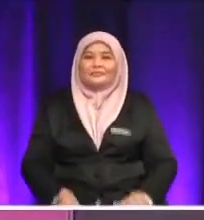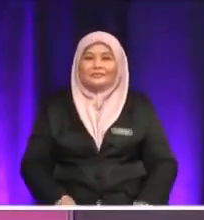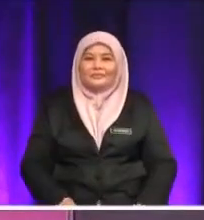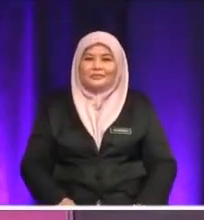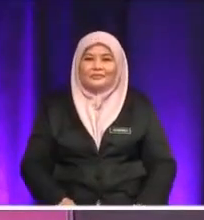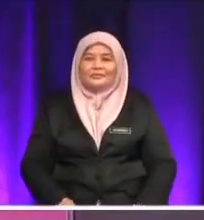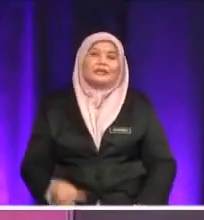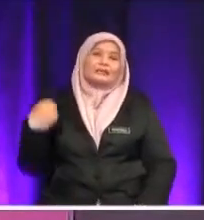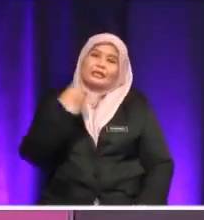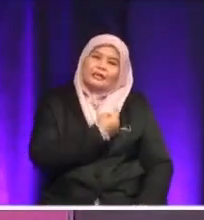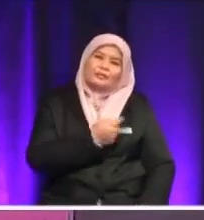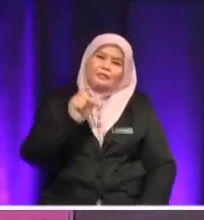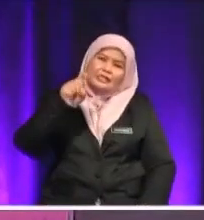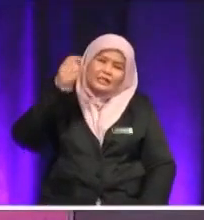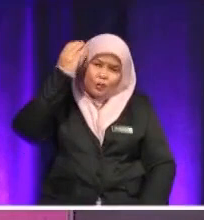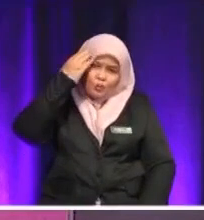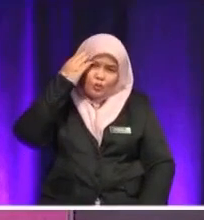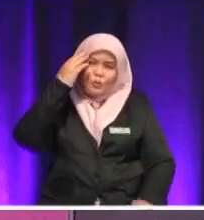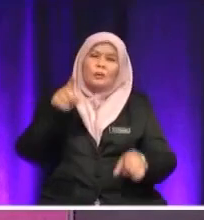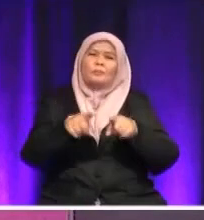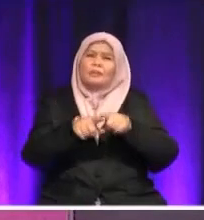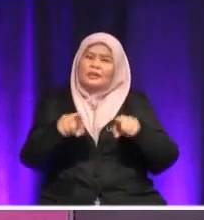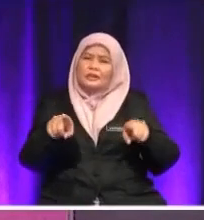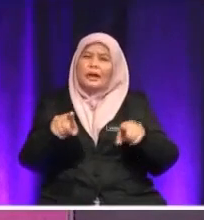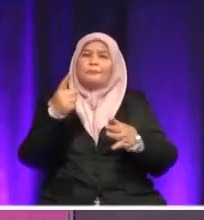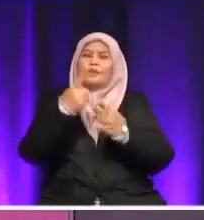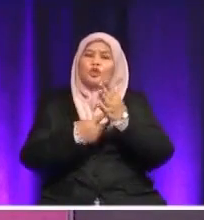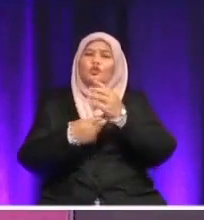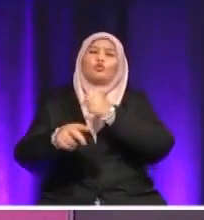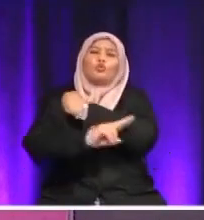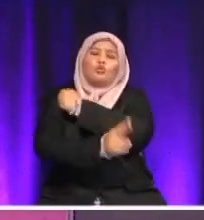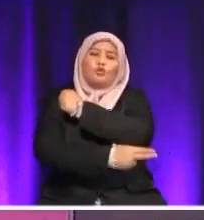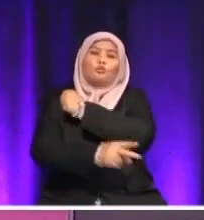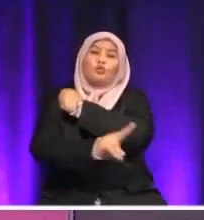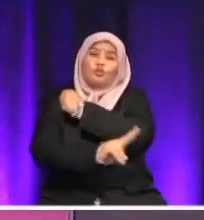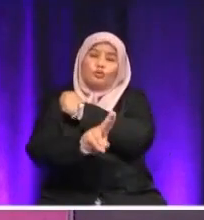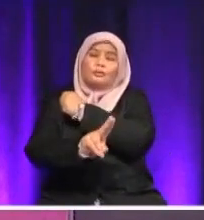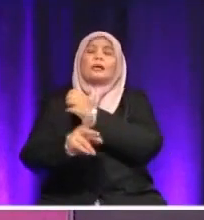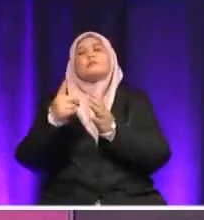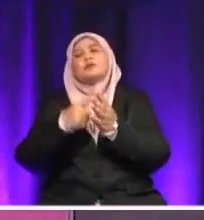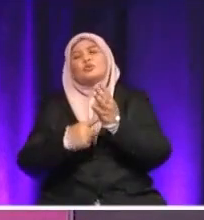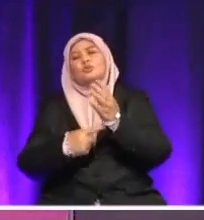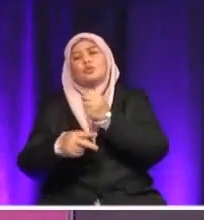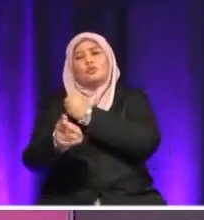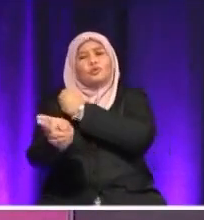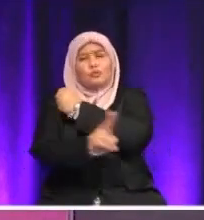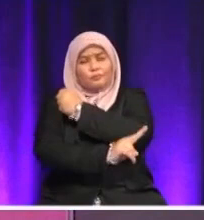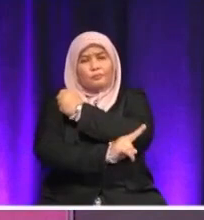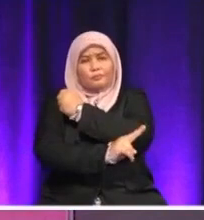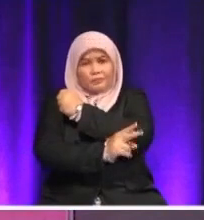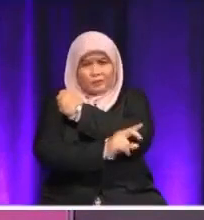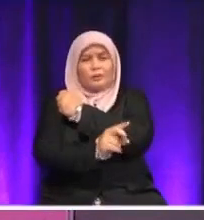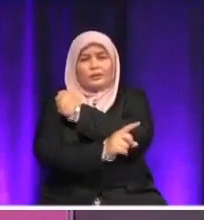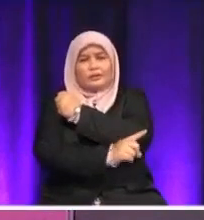hari ini ialah kita kena tahu perbezaan apa dia hukum hudud, apa dia hukum kisos, apa dia hukum takzir dan apa dia hukum